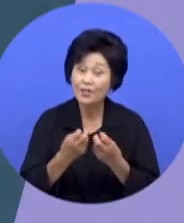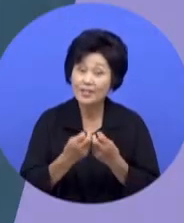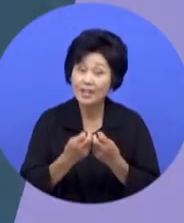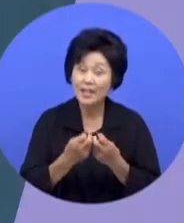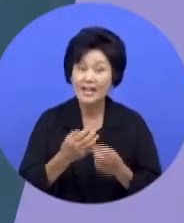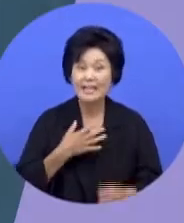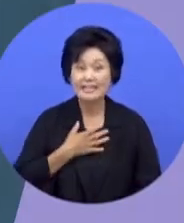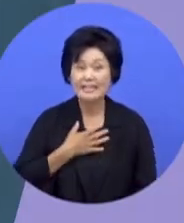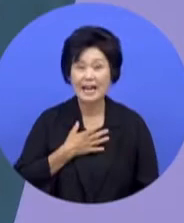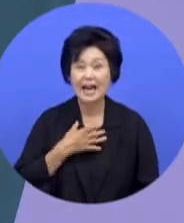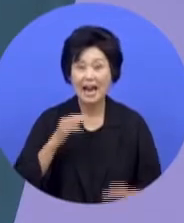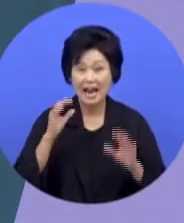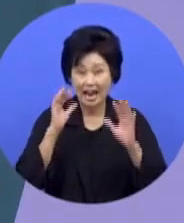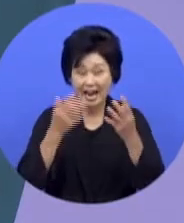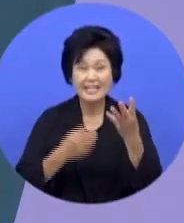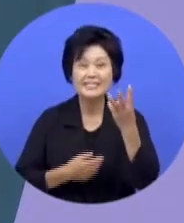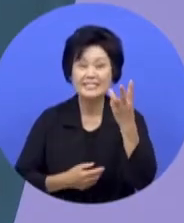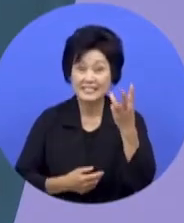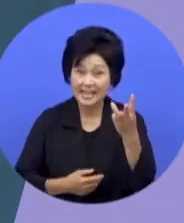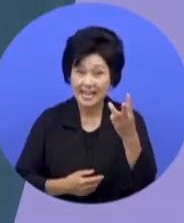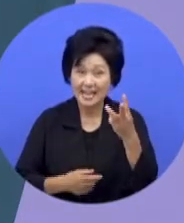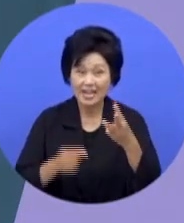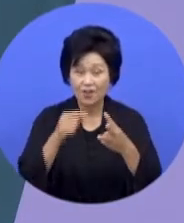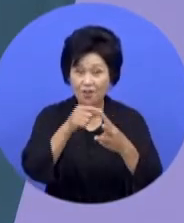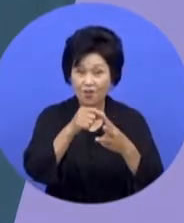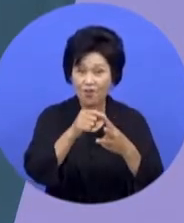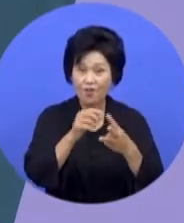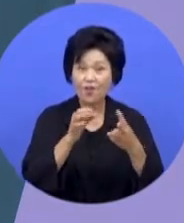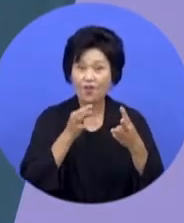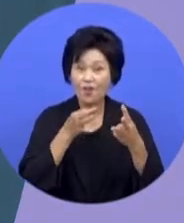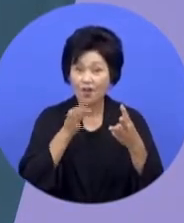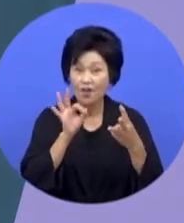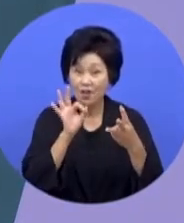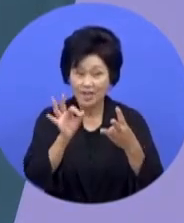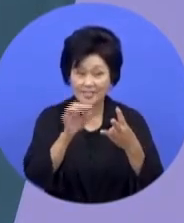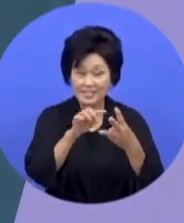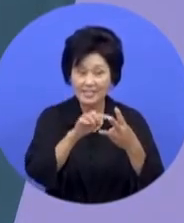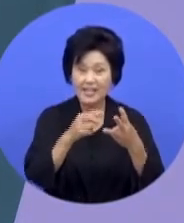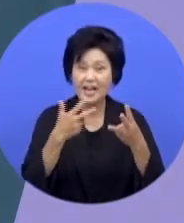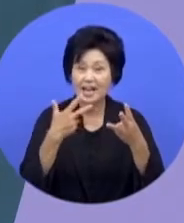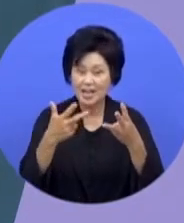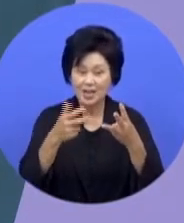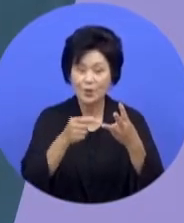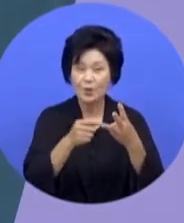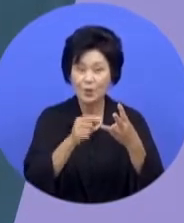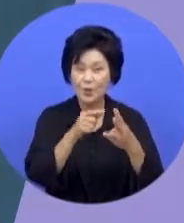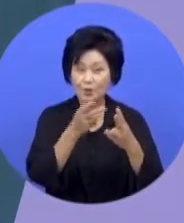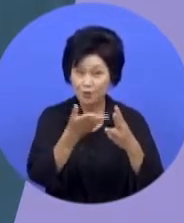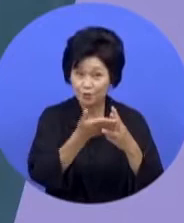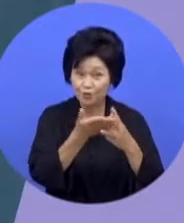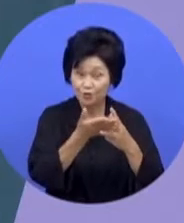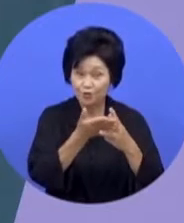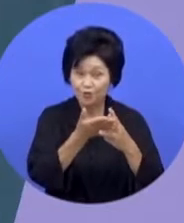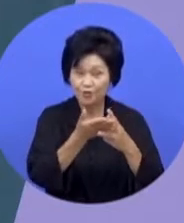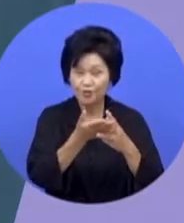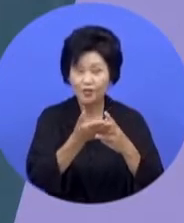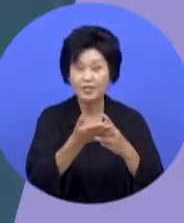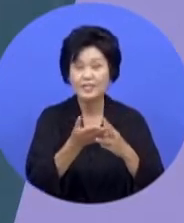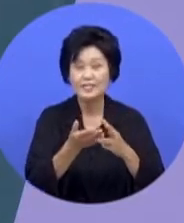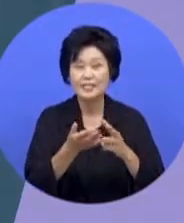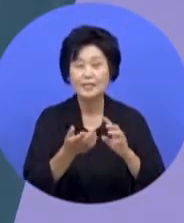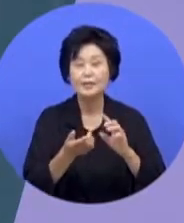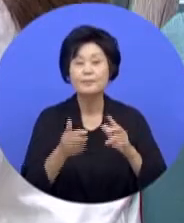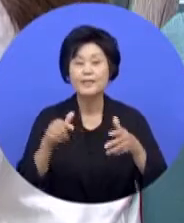키우고 있고요. 네. 그리고 위에 10살짜리 큰아이, 그리고 둘째가 지금 7살인데 네. 두 아이를 지금 인천 기독국제학교에 보내고 있습니다.